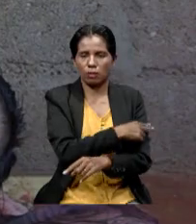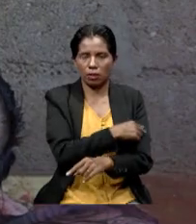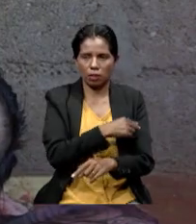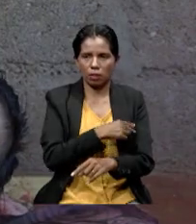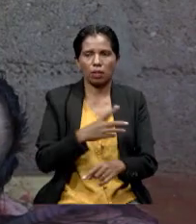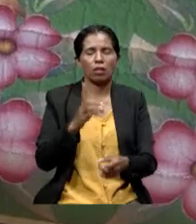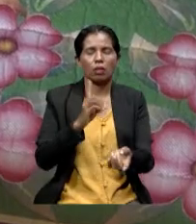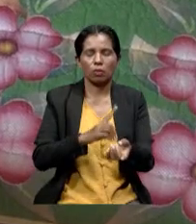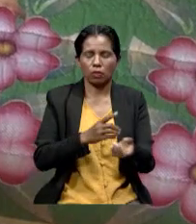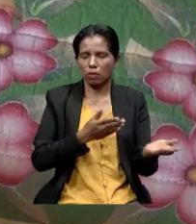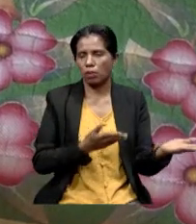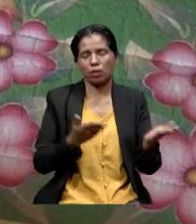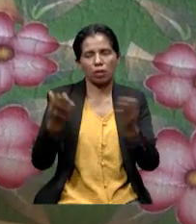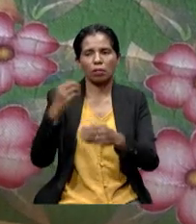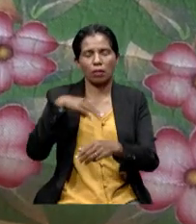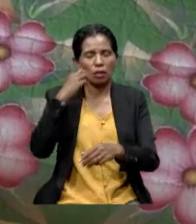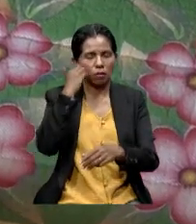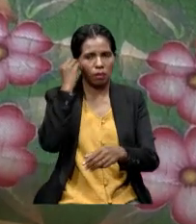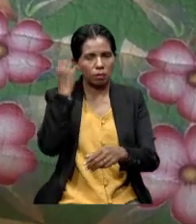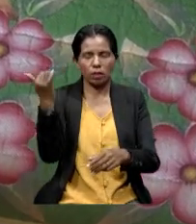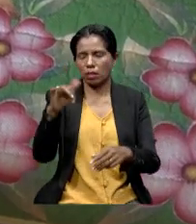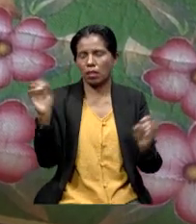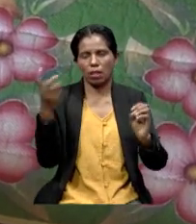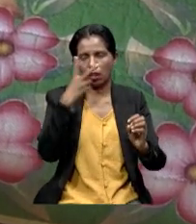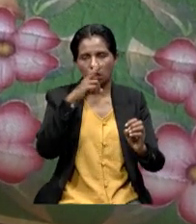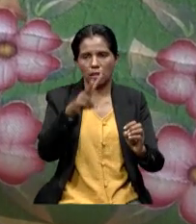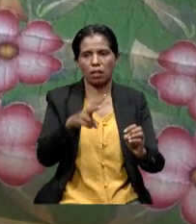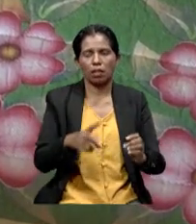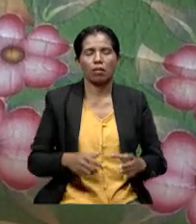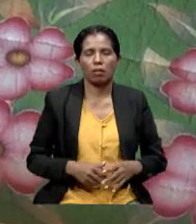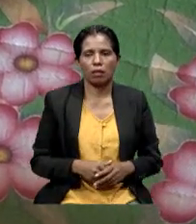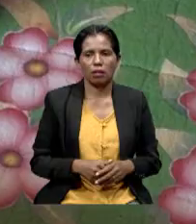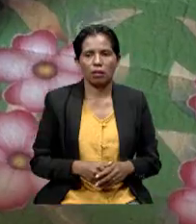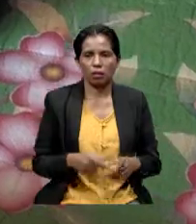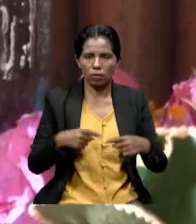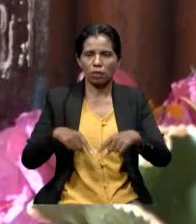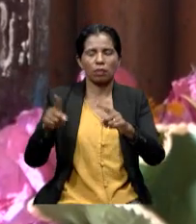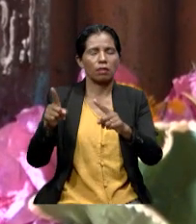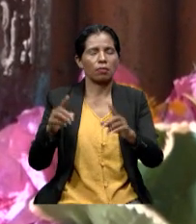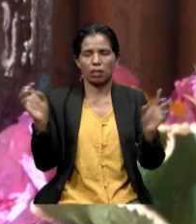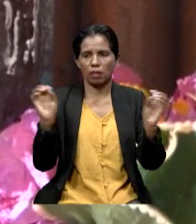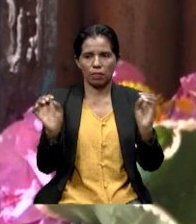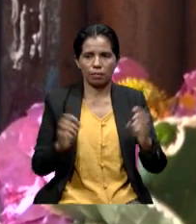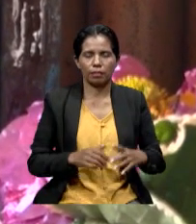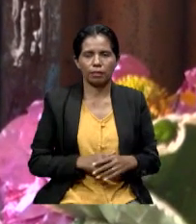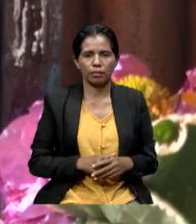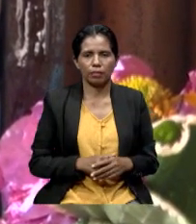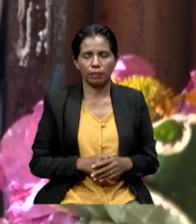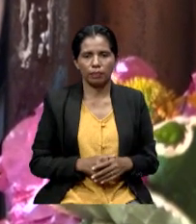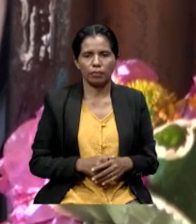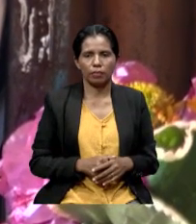doktor soal tak teni me soal tak ni mai sir lah hari dan atur fur haruka ba fal muslai